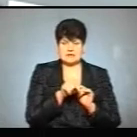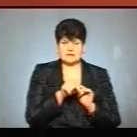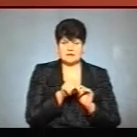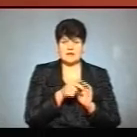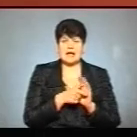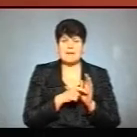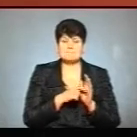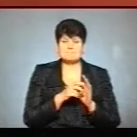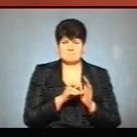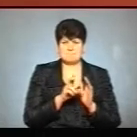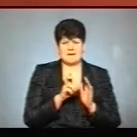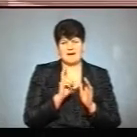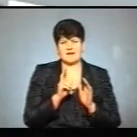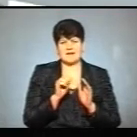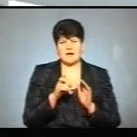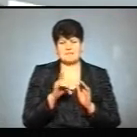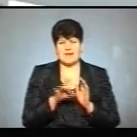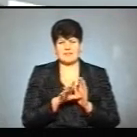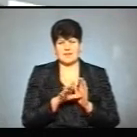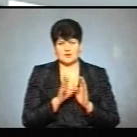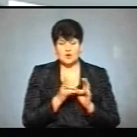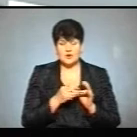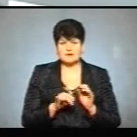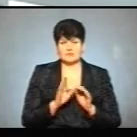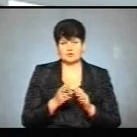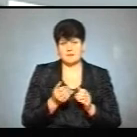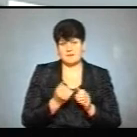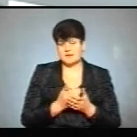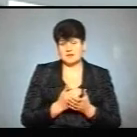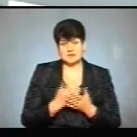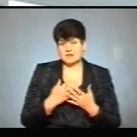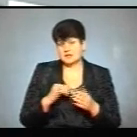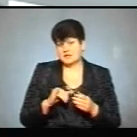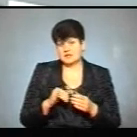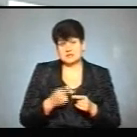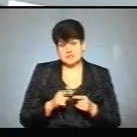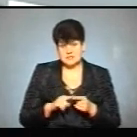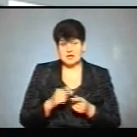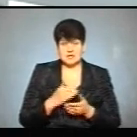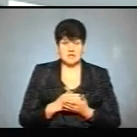до кабінету буде, свого цього електронного кабінету буде мати тільки він. І, власне, це є